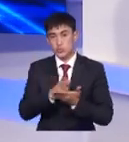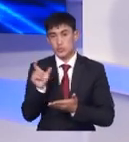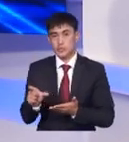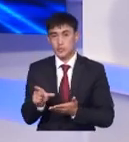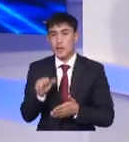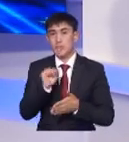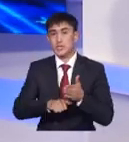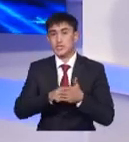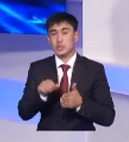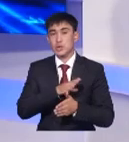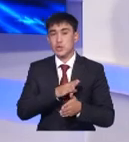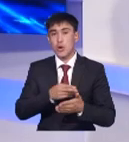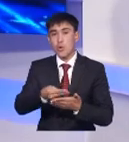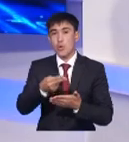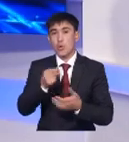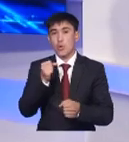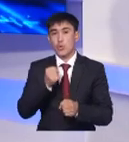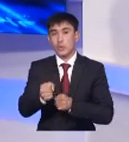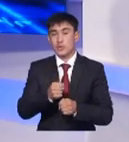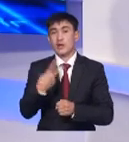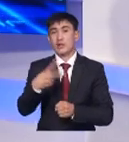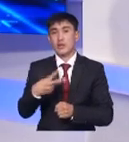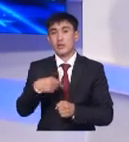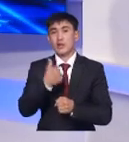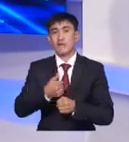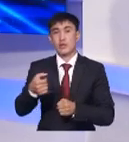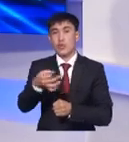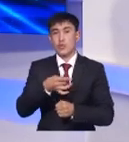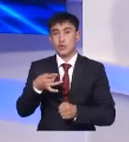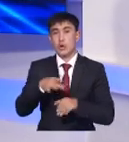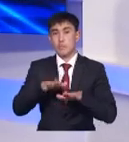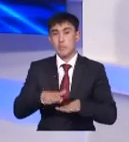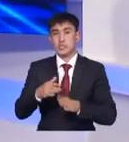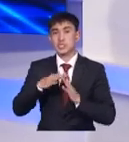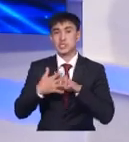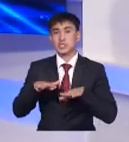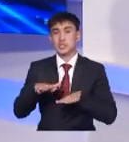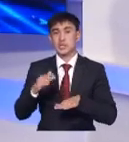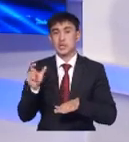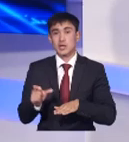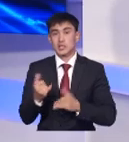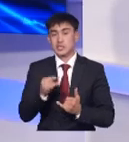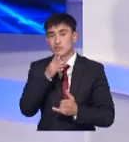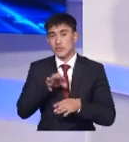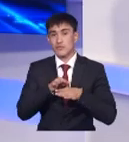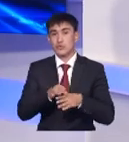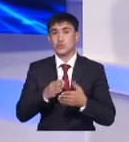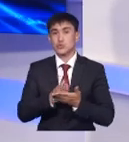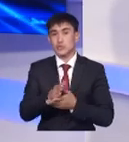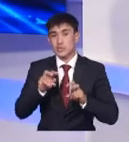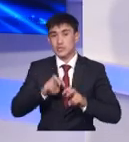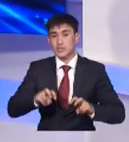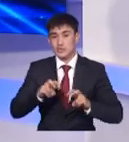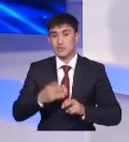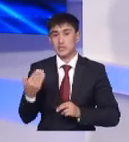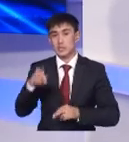госслужащего. Причиной стало рукоприкладство главы округа в отношении одного из местных сельчан. В настоящее время ведется служебное